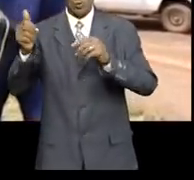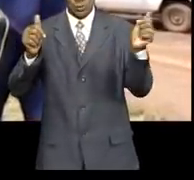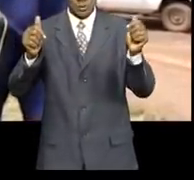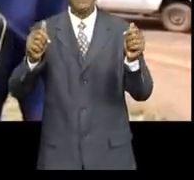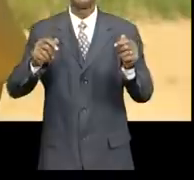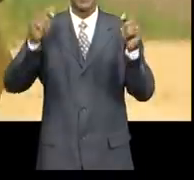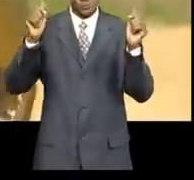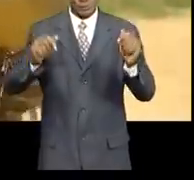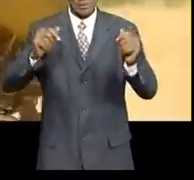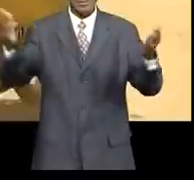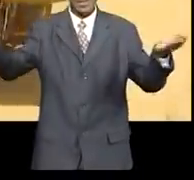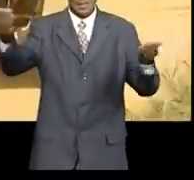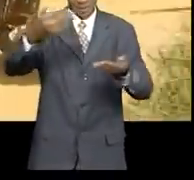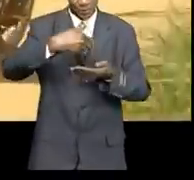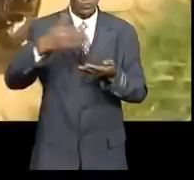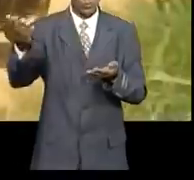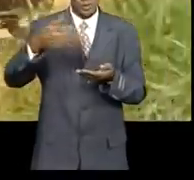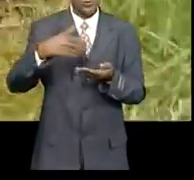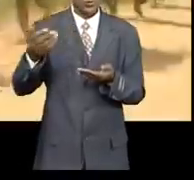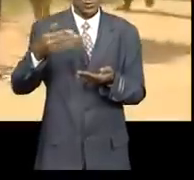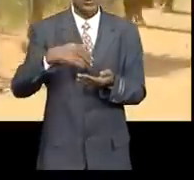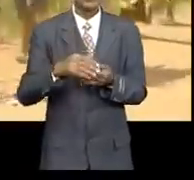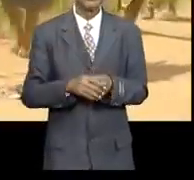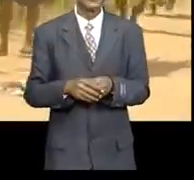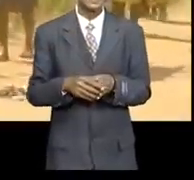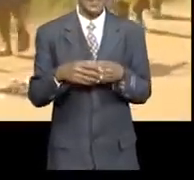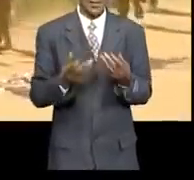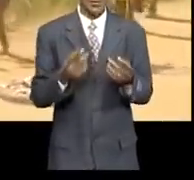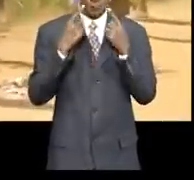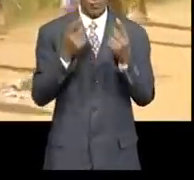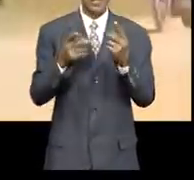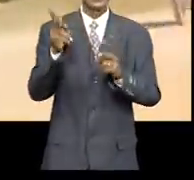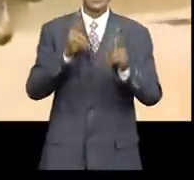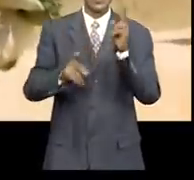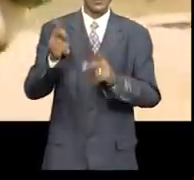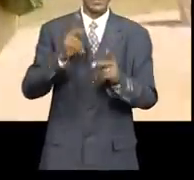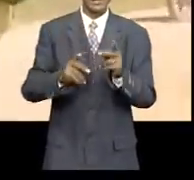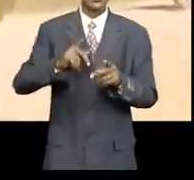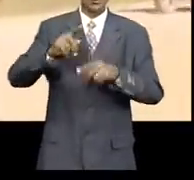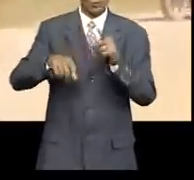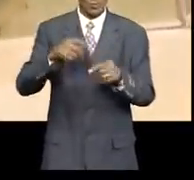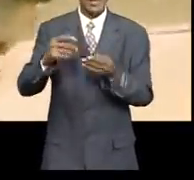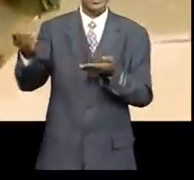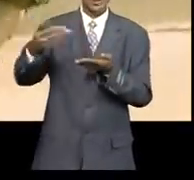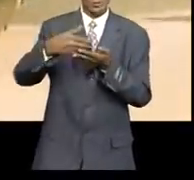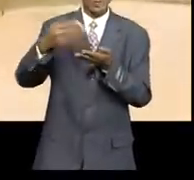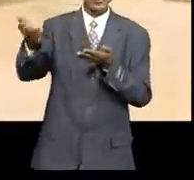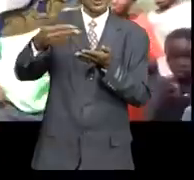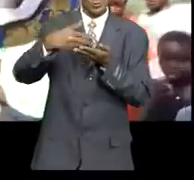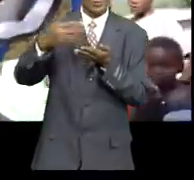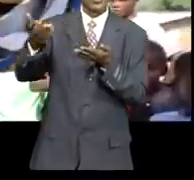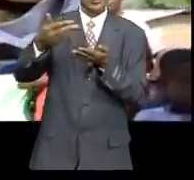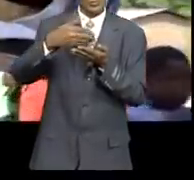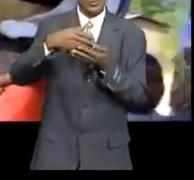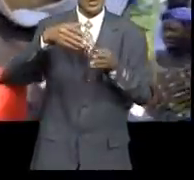le seul objectif. Signalons que des mouvements de retour de la population ne cessent d'être enregistrés sur la